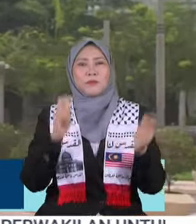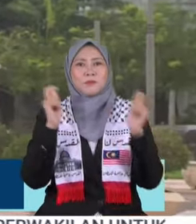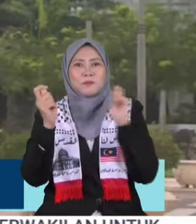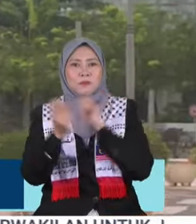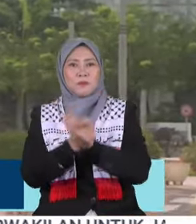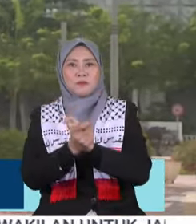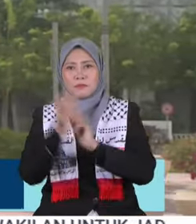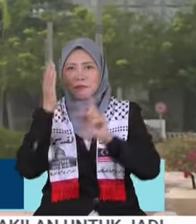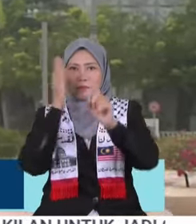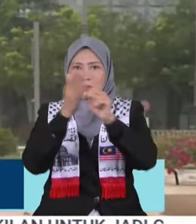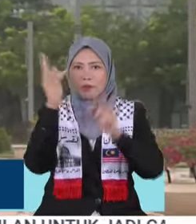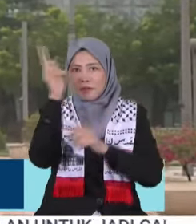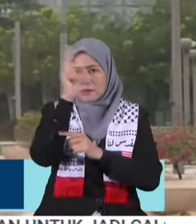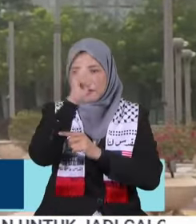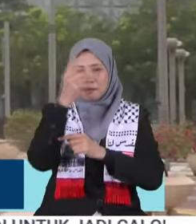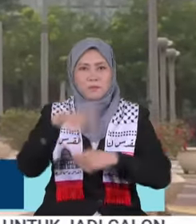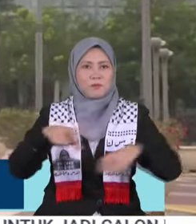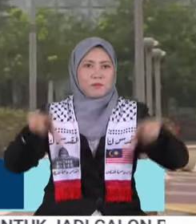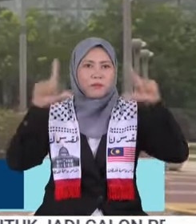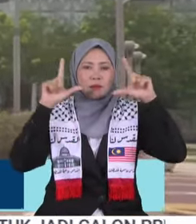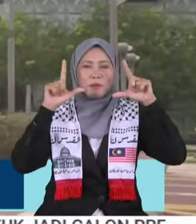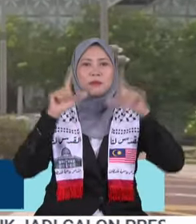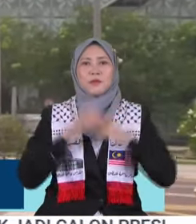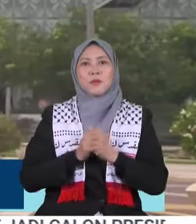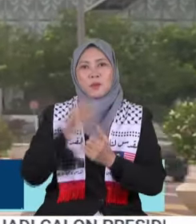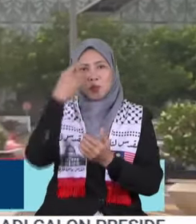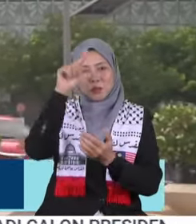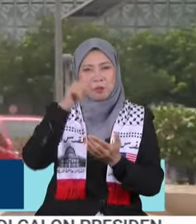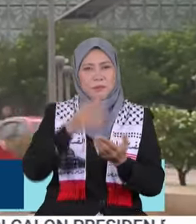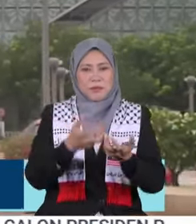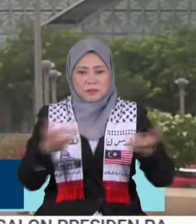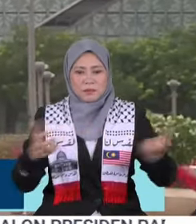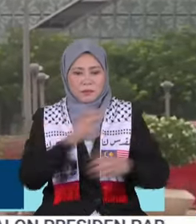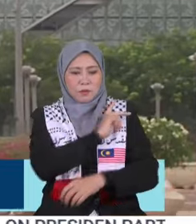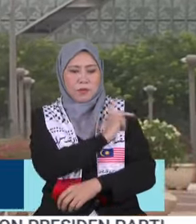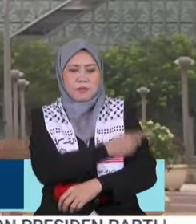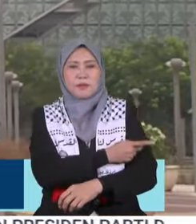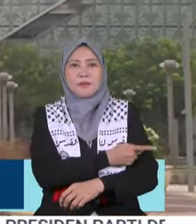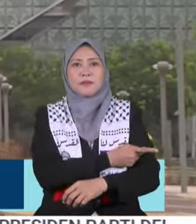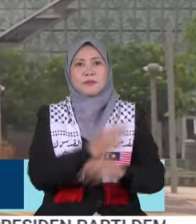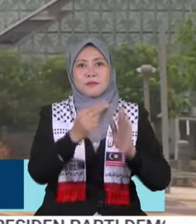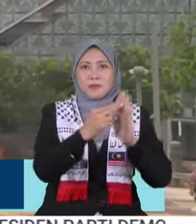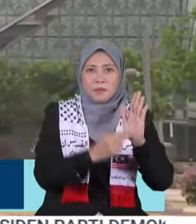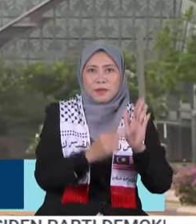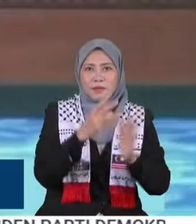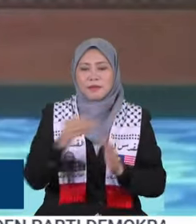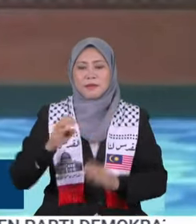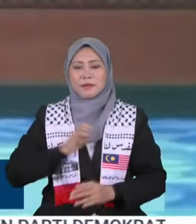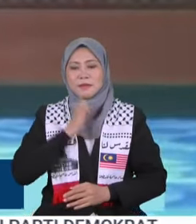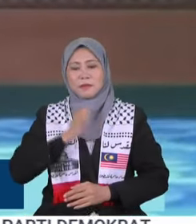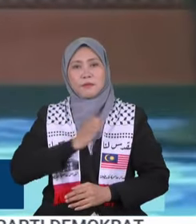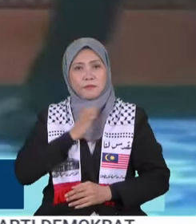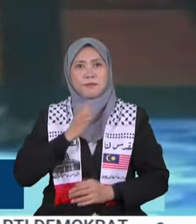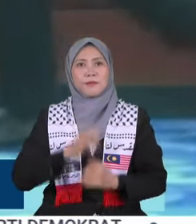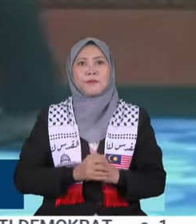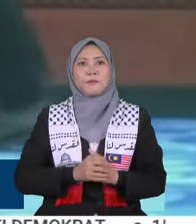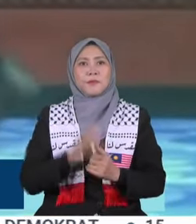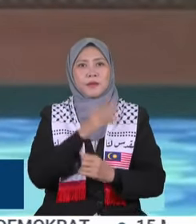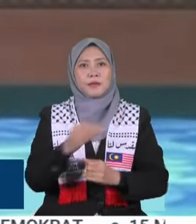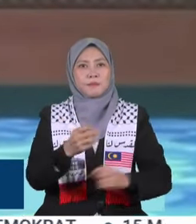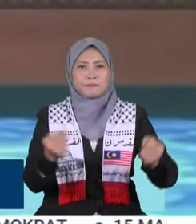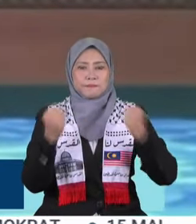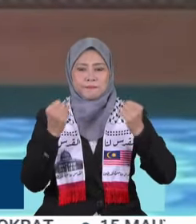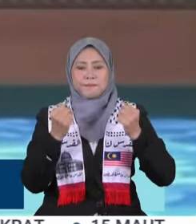matlamat kerajaan ke arah memartabatkan doktrin pengasingan kuasa antara badan perundangan dan eksekutif sekaligus